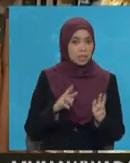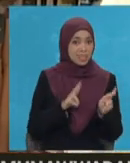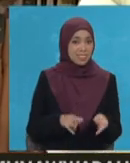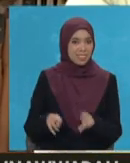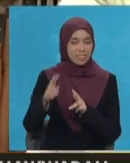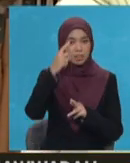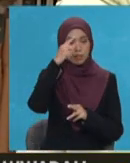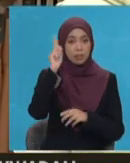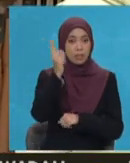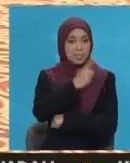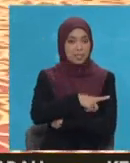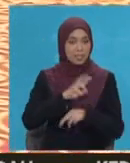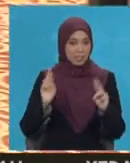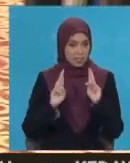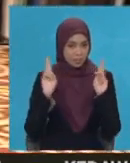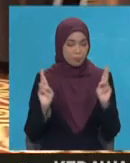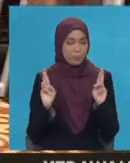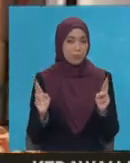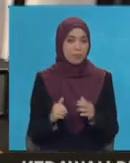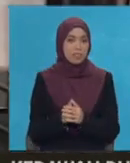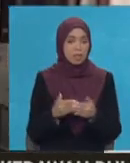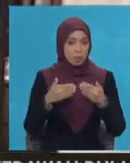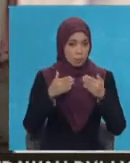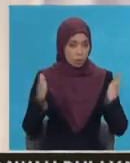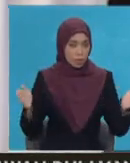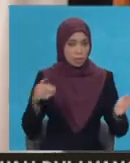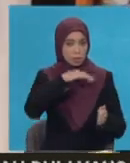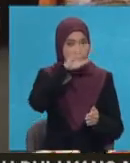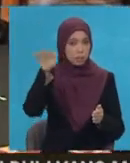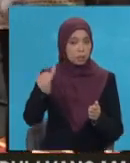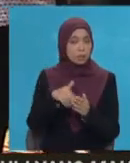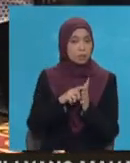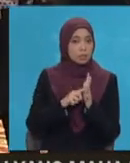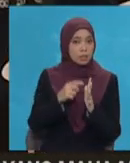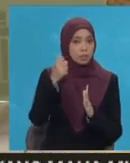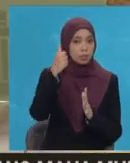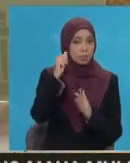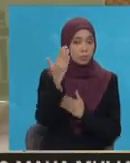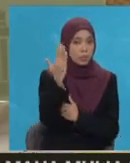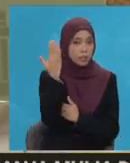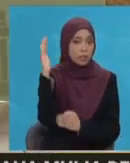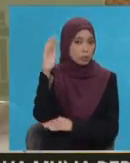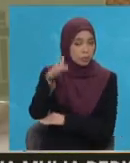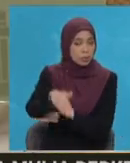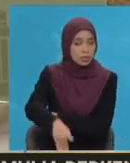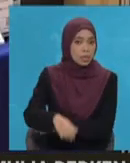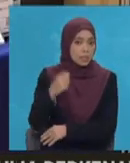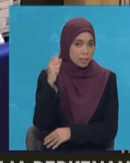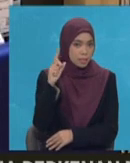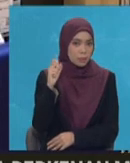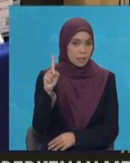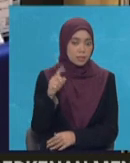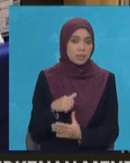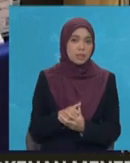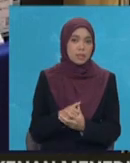bertemu tradisi comraya dibuka kepada orang ramai dari pukul 10 pagi hingga 11 malam setiap hari kecuali pada hari Jumat